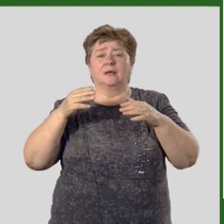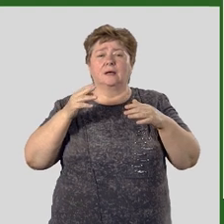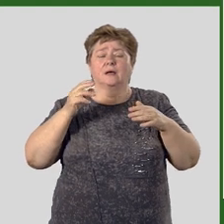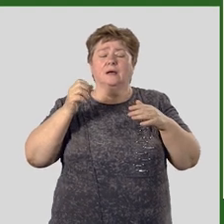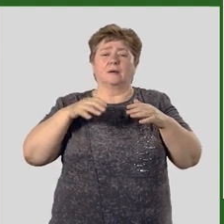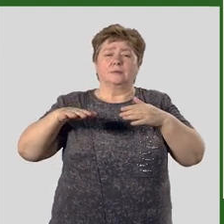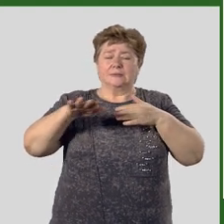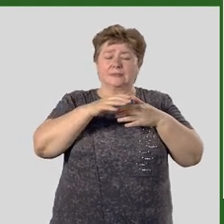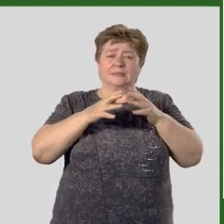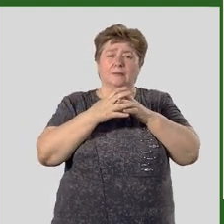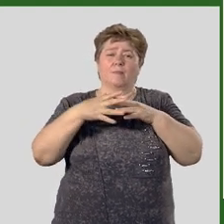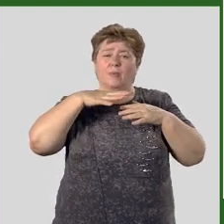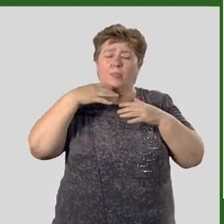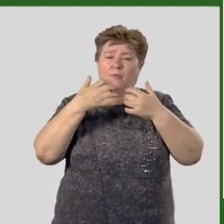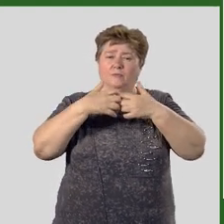аграрно-индустриальные,